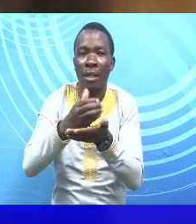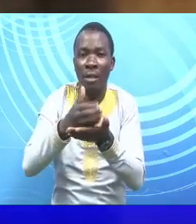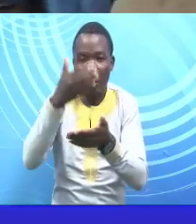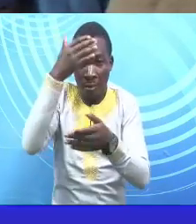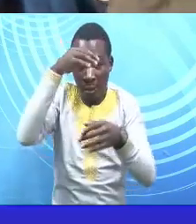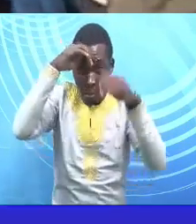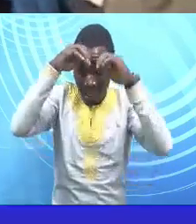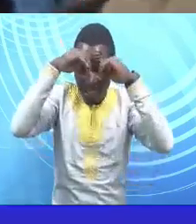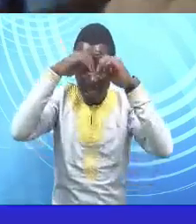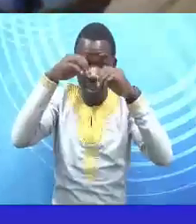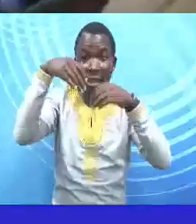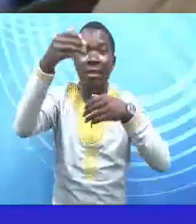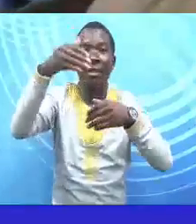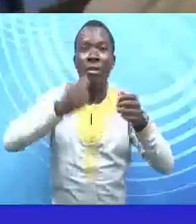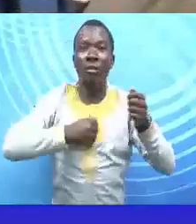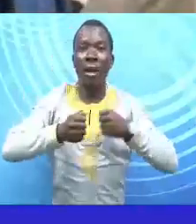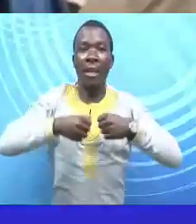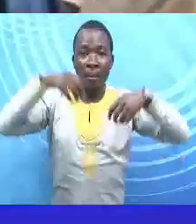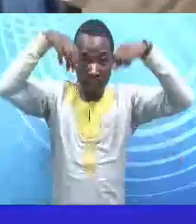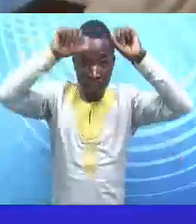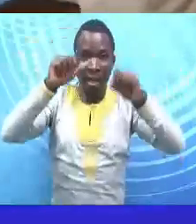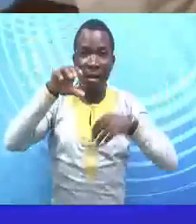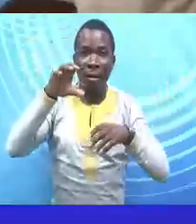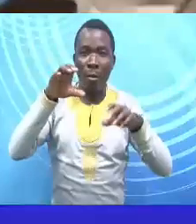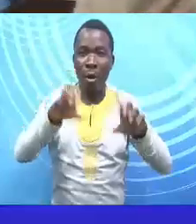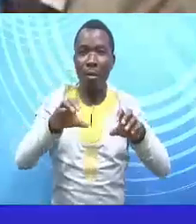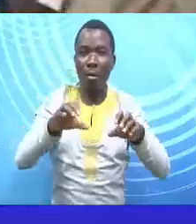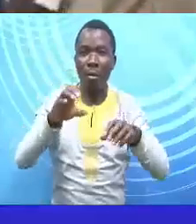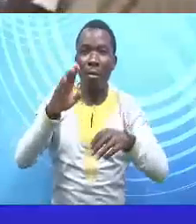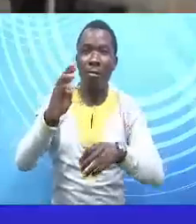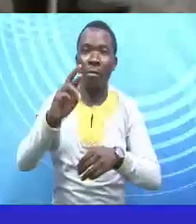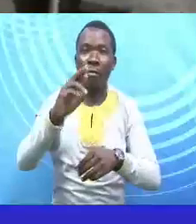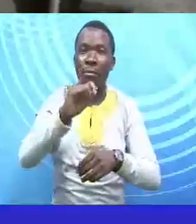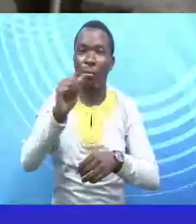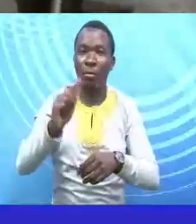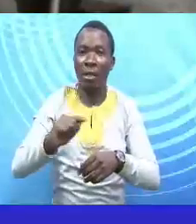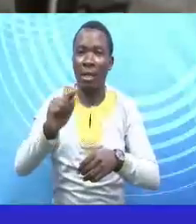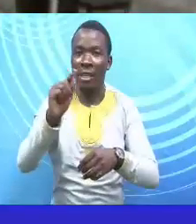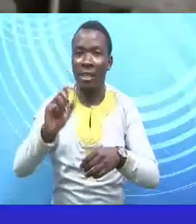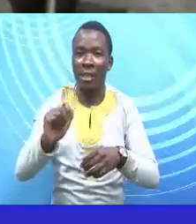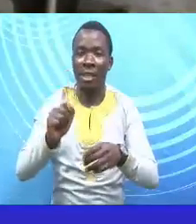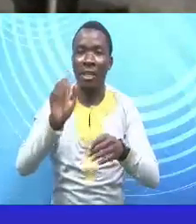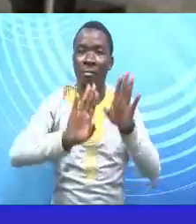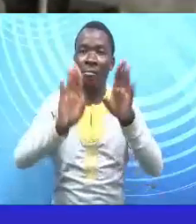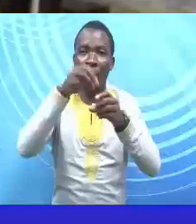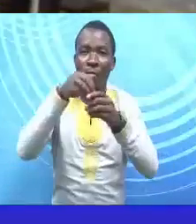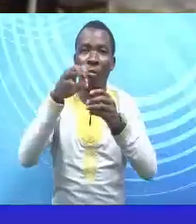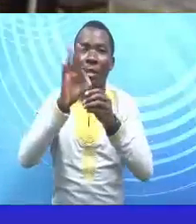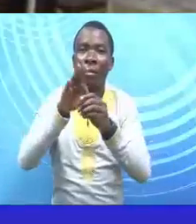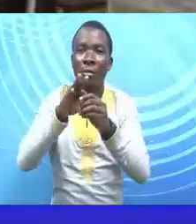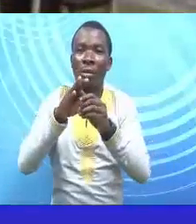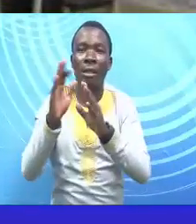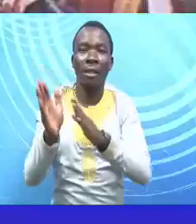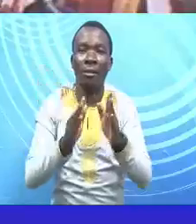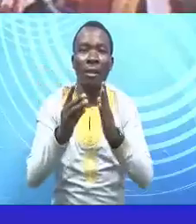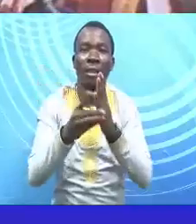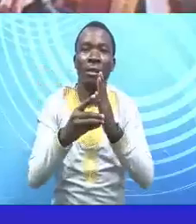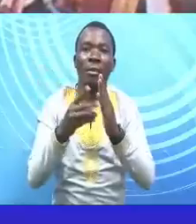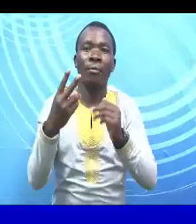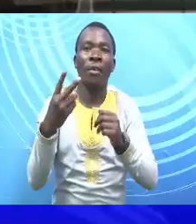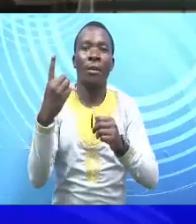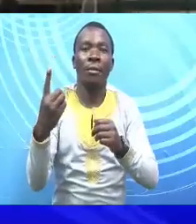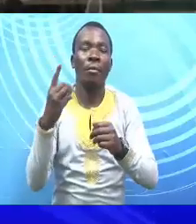Perezida wa Congo Brazzaville Denis Sassou Nguesso yatangaje ko azitabira amatora y'umukuru w'igihugu wateganyijwe tariki 21 Werurwe uyu mwaka turimo. Turaza